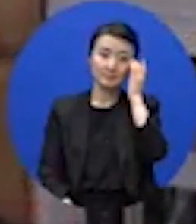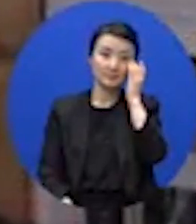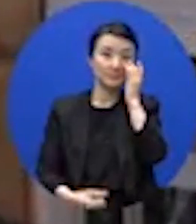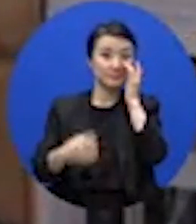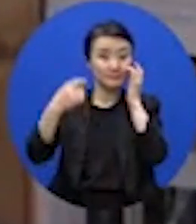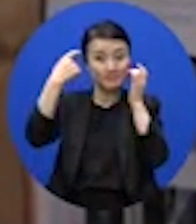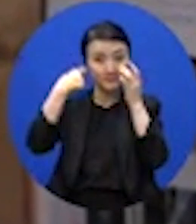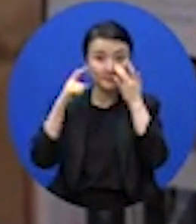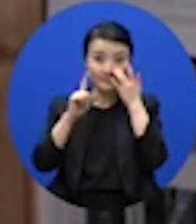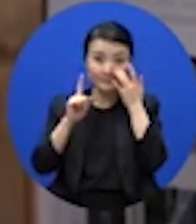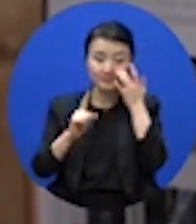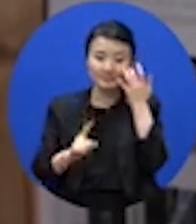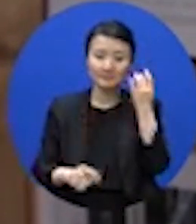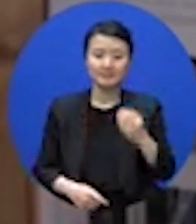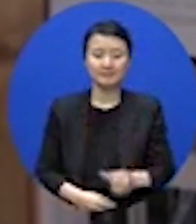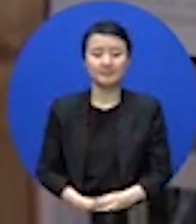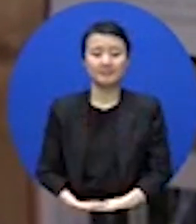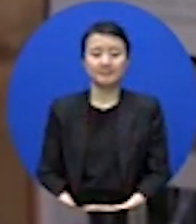어때요?